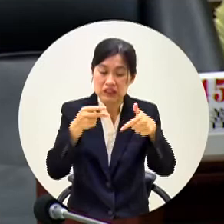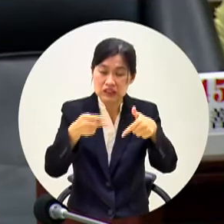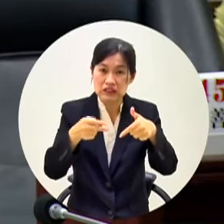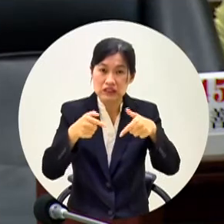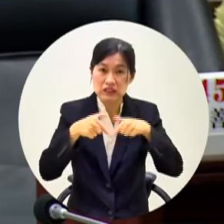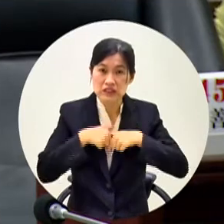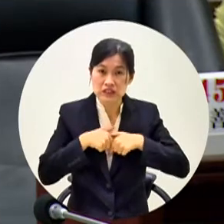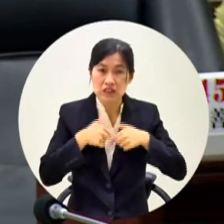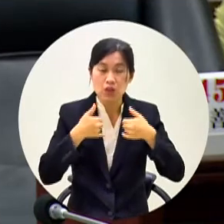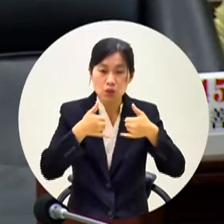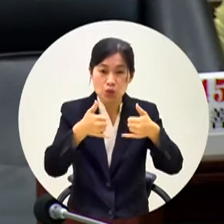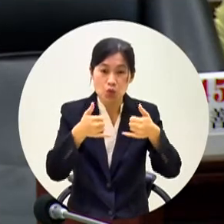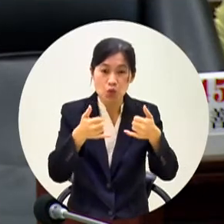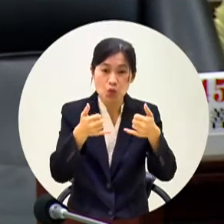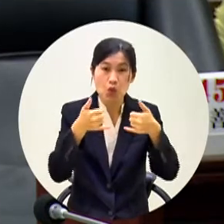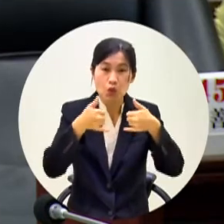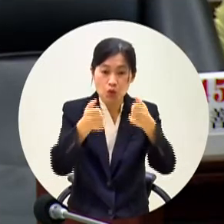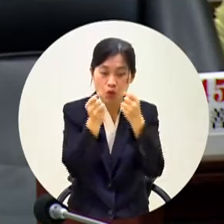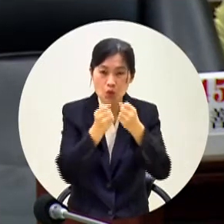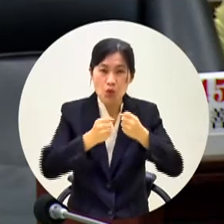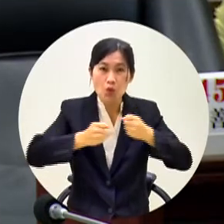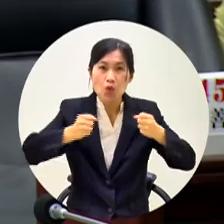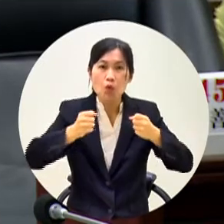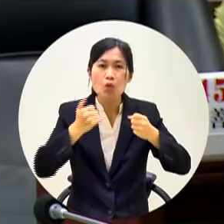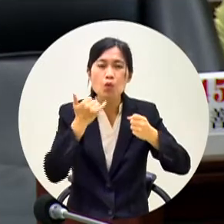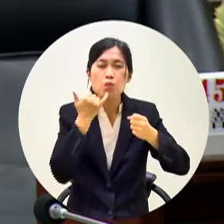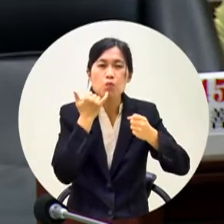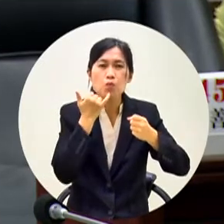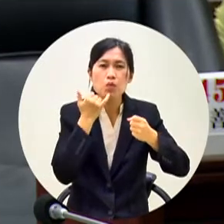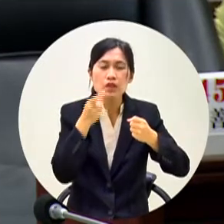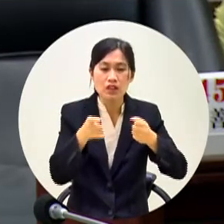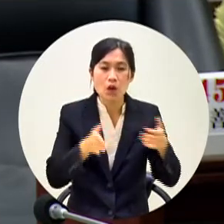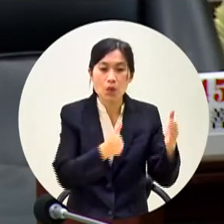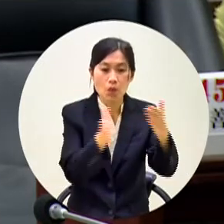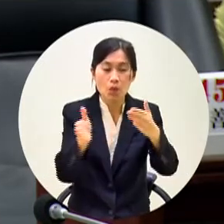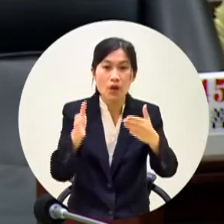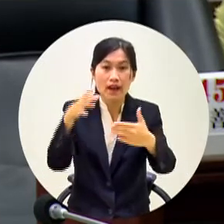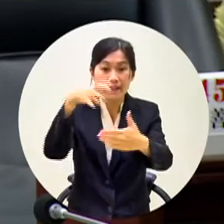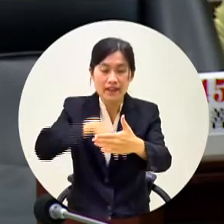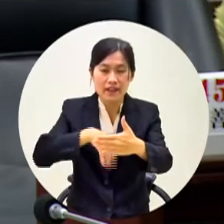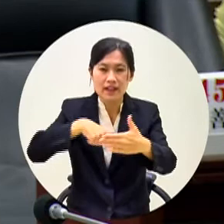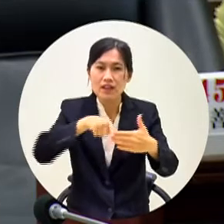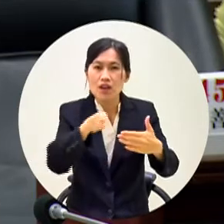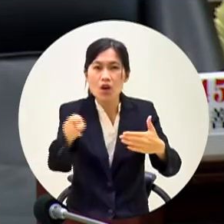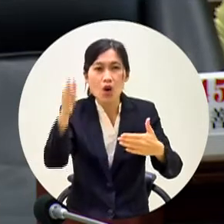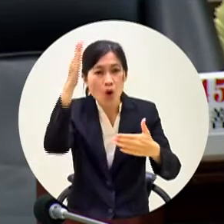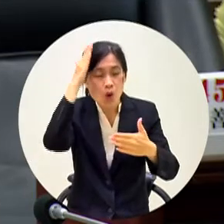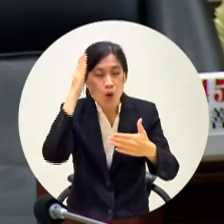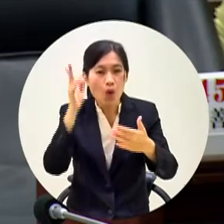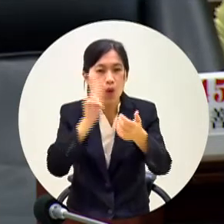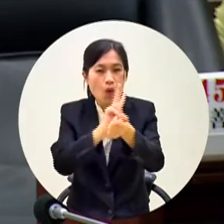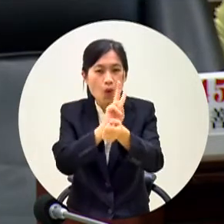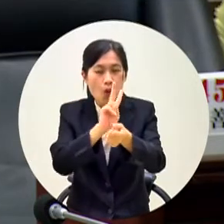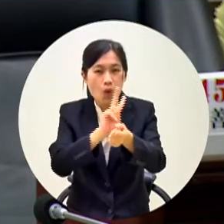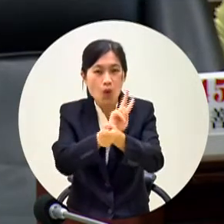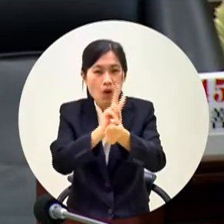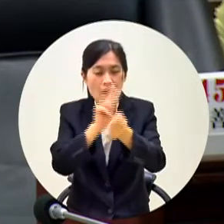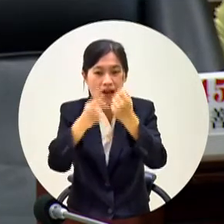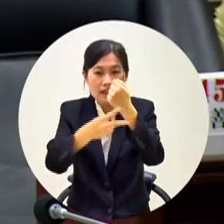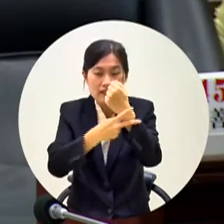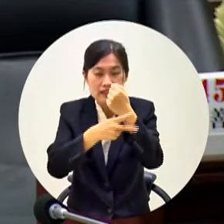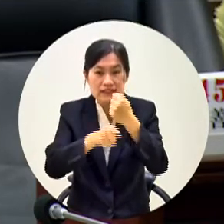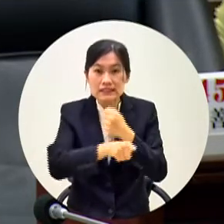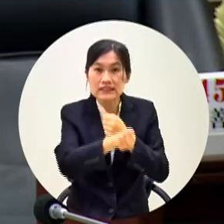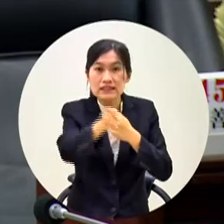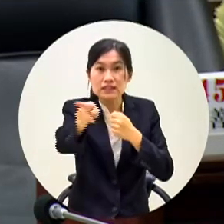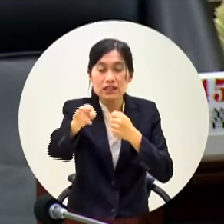拓宽，即跩来等于按往哪来，要通往往哪里？这甚至我伫，你若产业园区